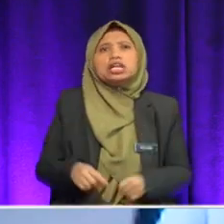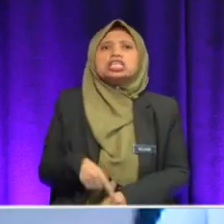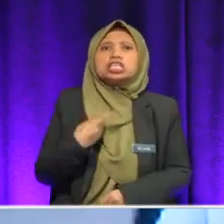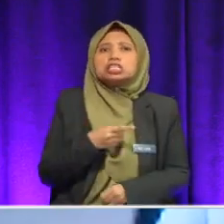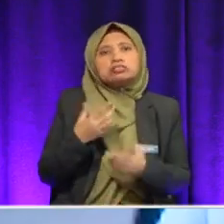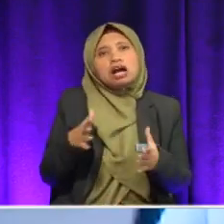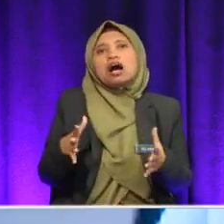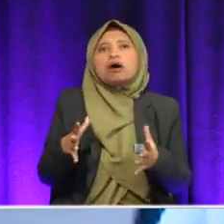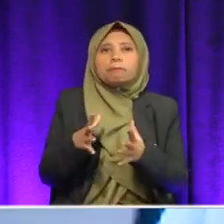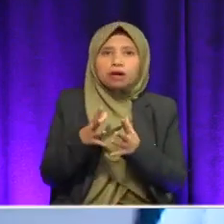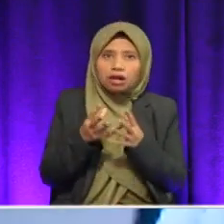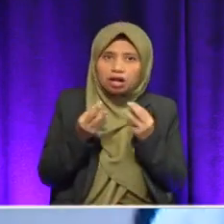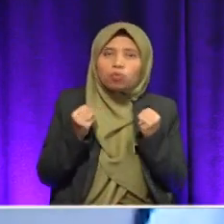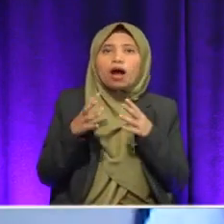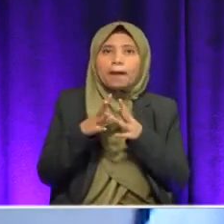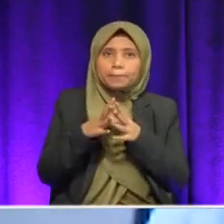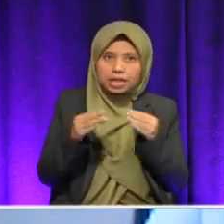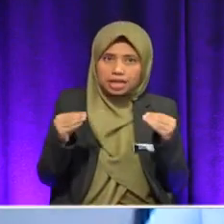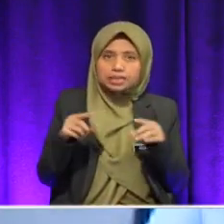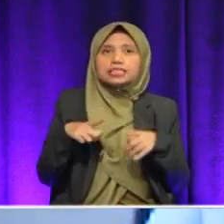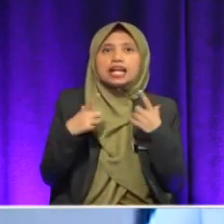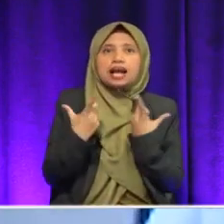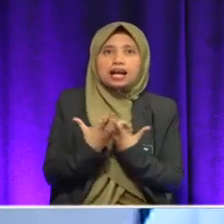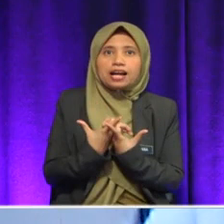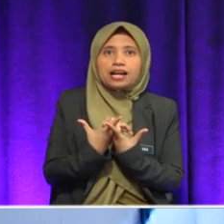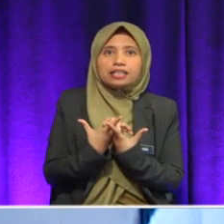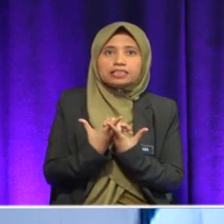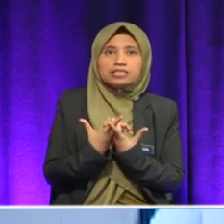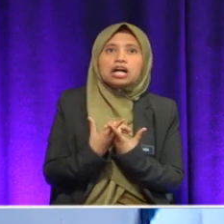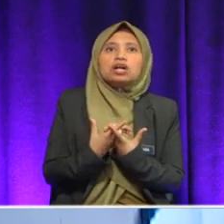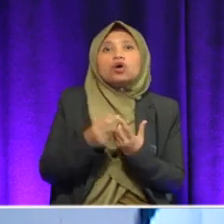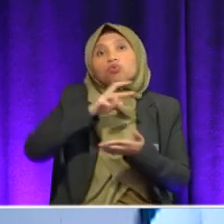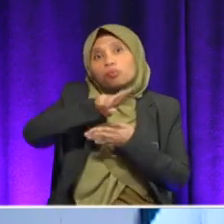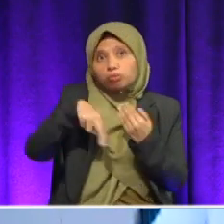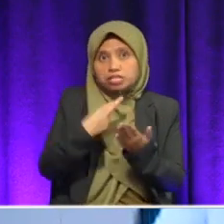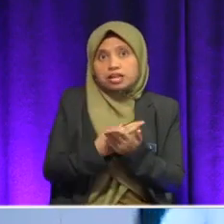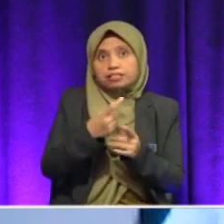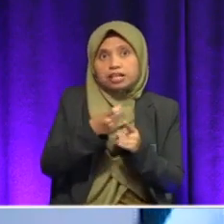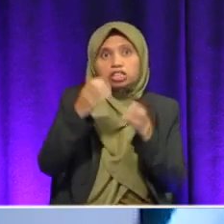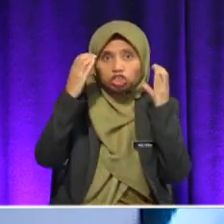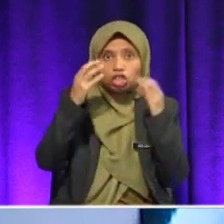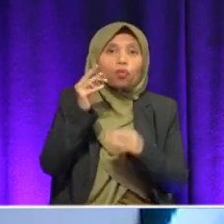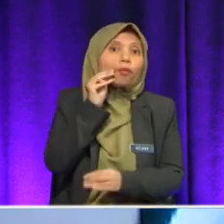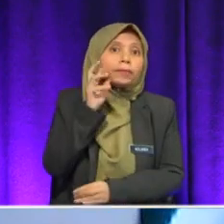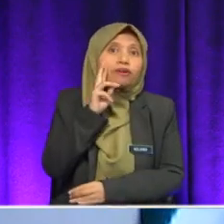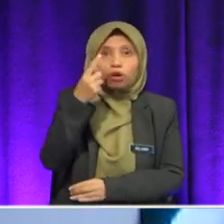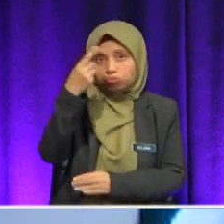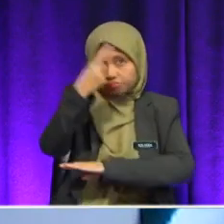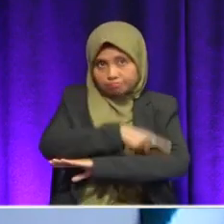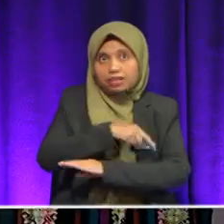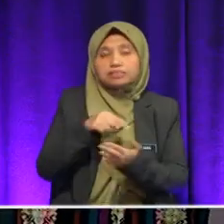sampai ke Penghujung kelas kita Cikgu sedikit rumusan daripada tentang pembelajaran untuk hari ini